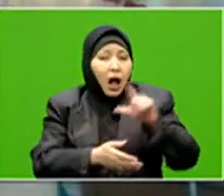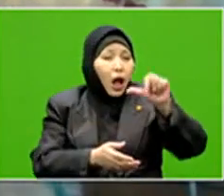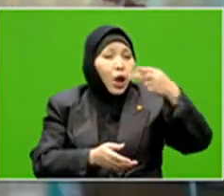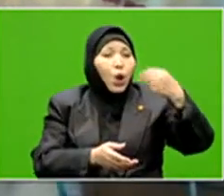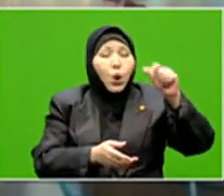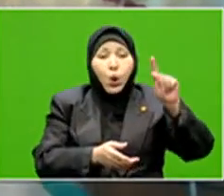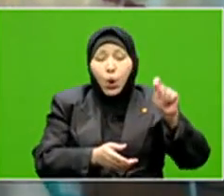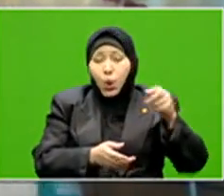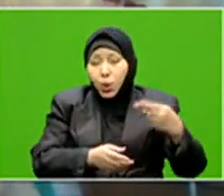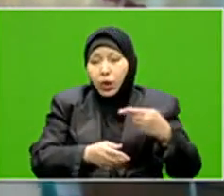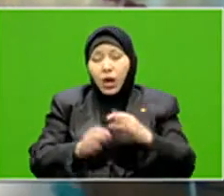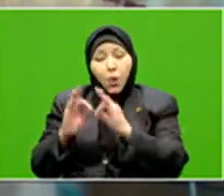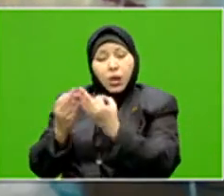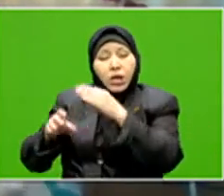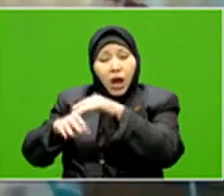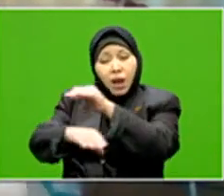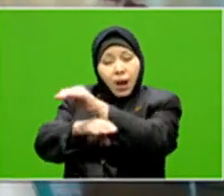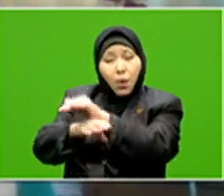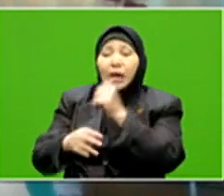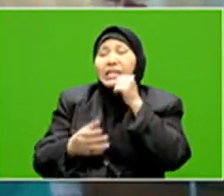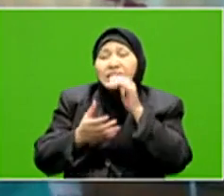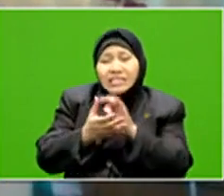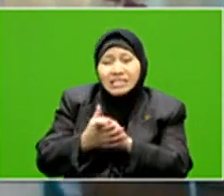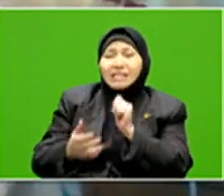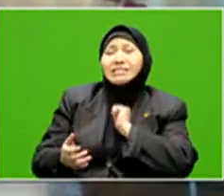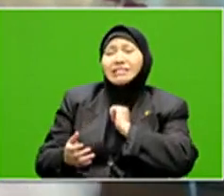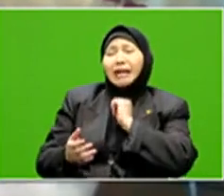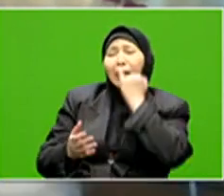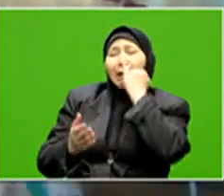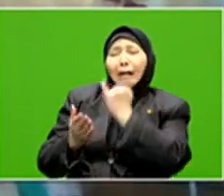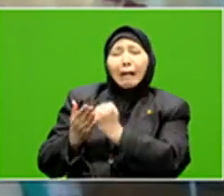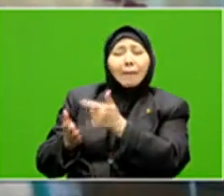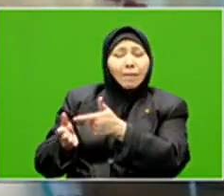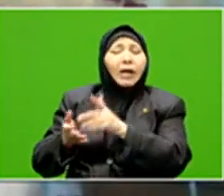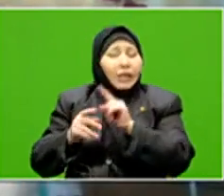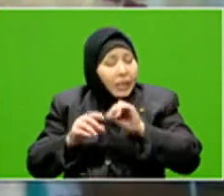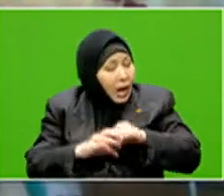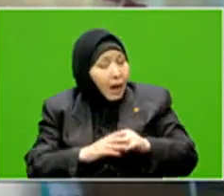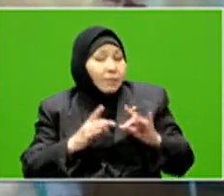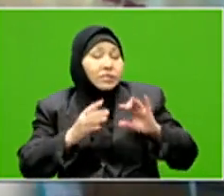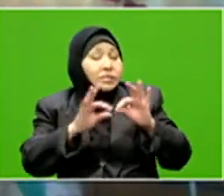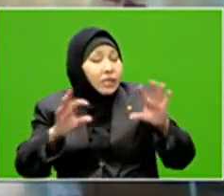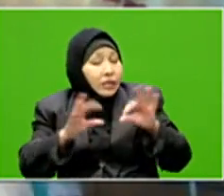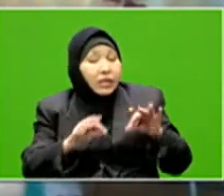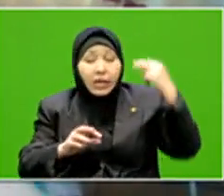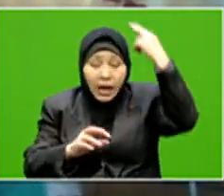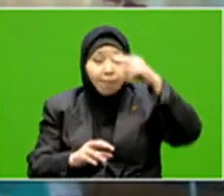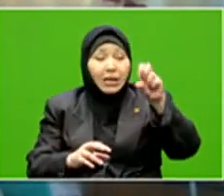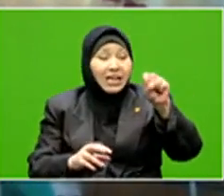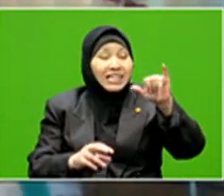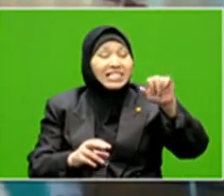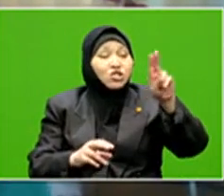berhadapan dengan fitnah keluarga dalam dakwahnya, iaitu isterinya. Maka dalam konteks surah ataupun dalam konteks cerita Nabi Syuaib ini, kita